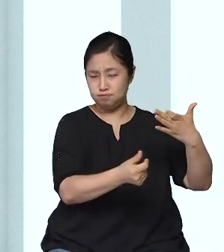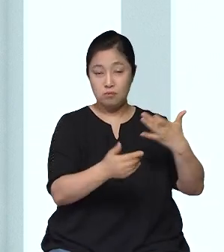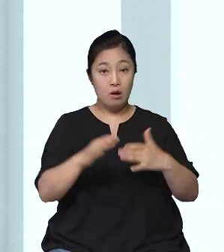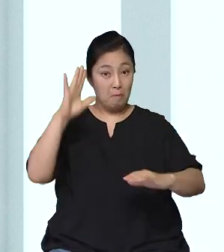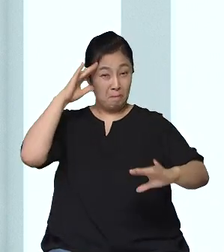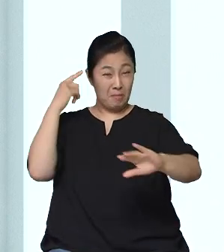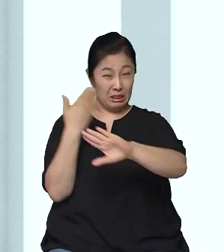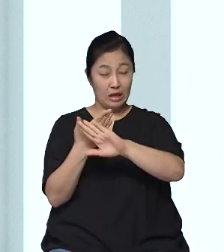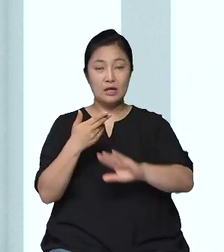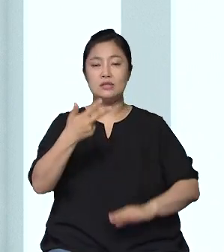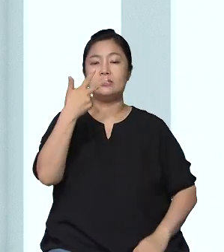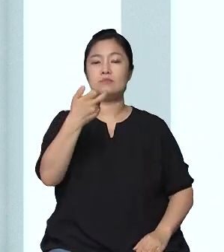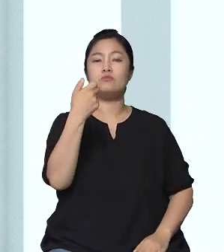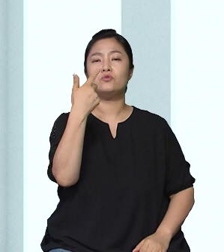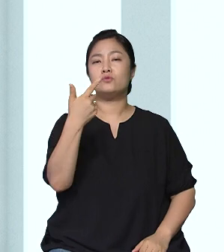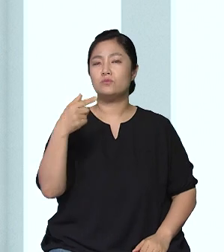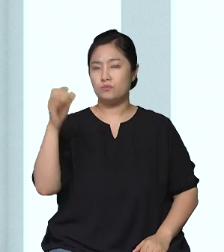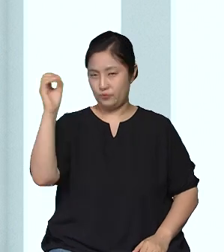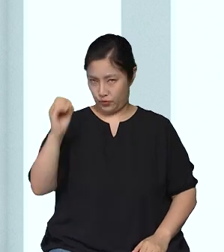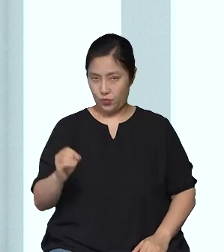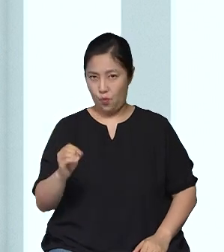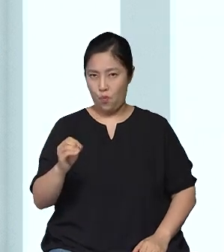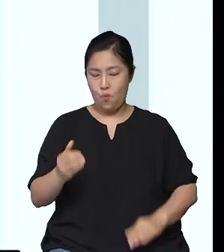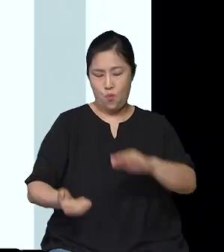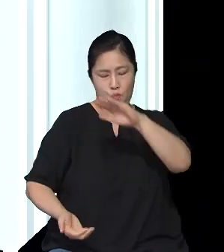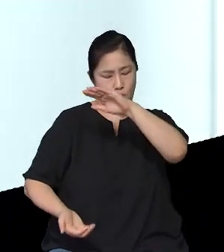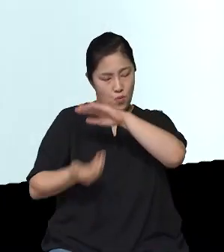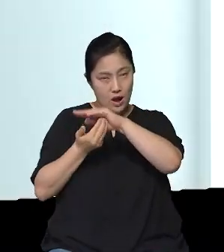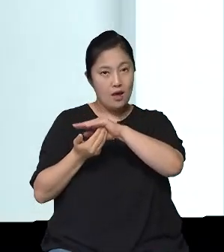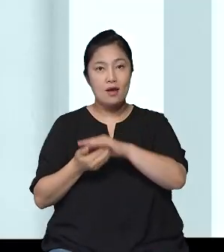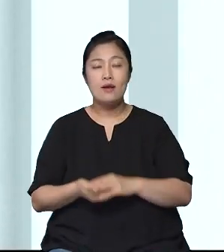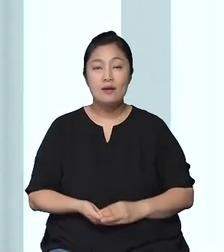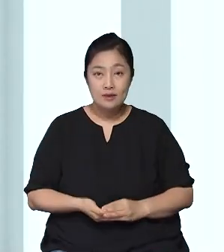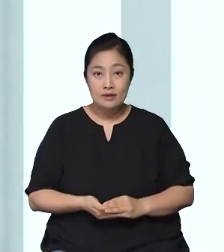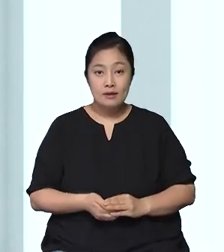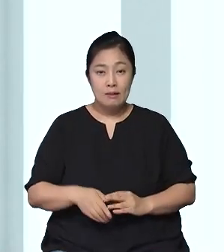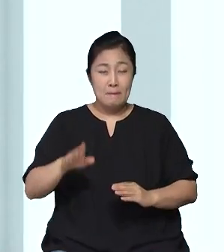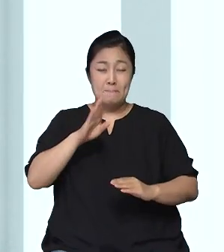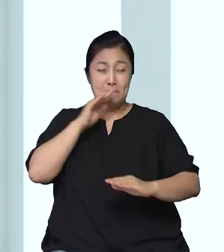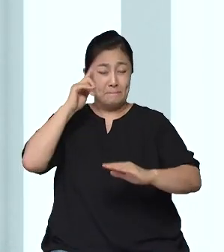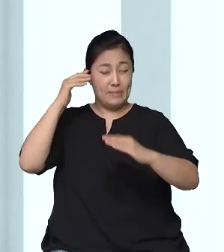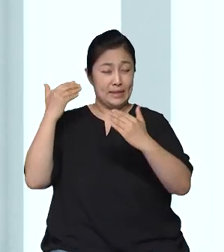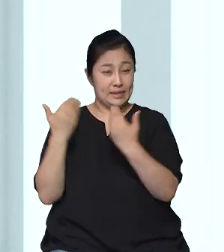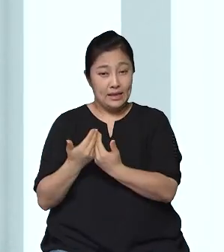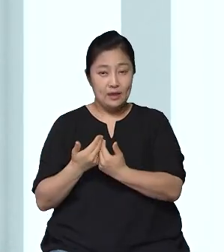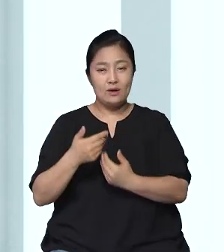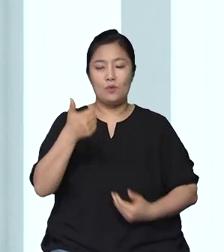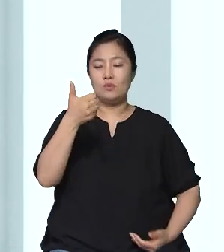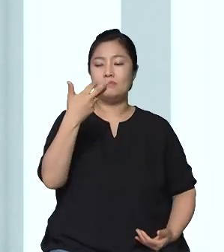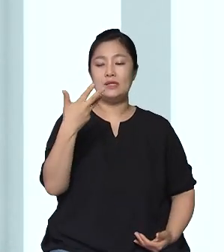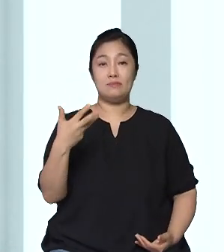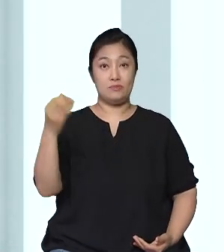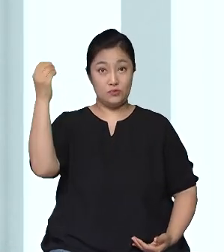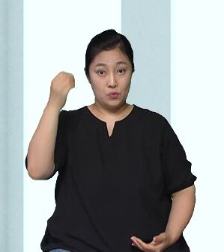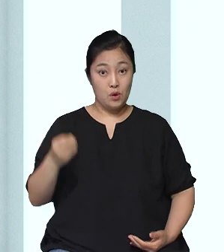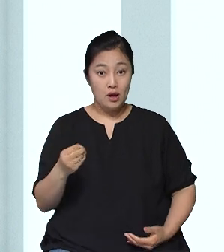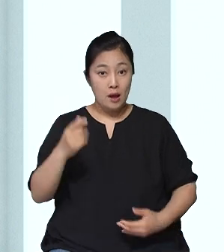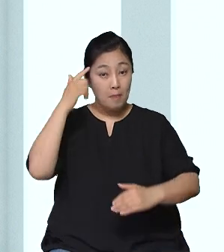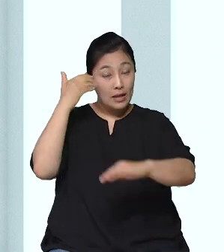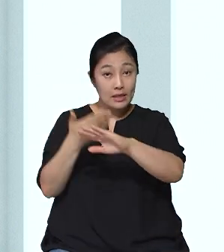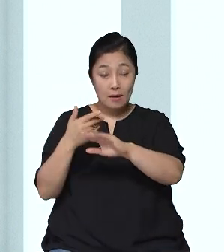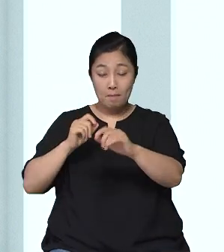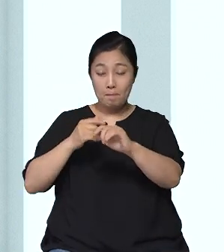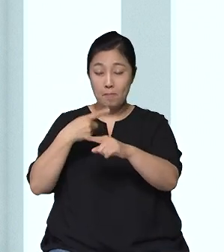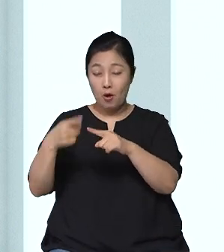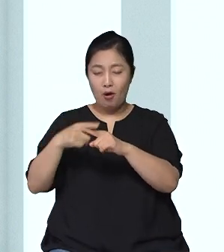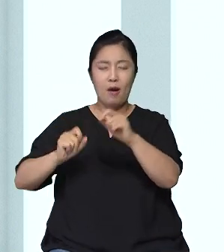반대한다는 응답은 76% 에 달했습니다 매우 반대한다는 응답이 58% 로 반대 평가의